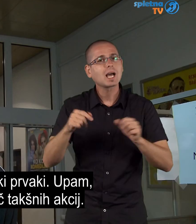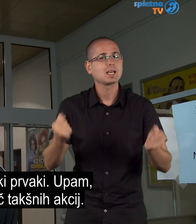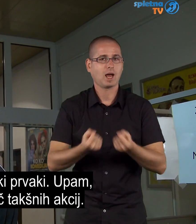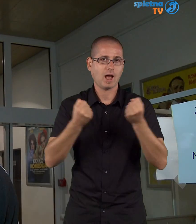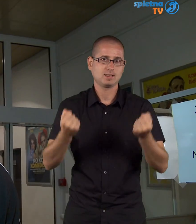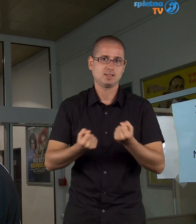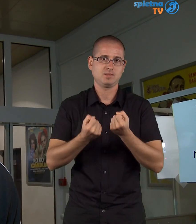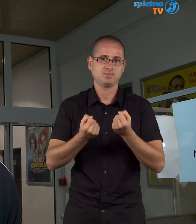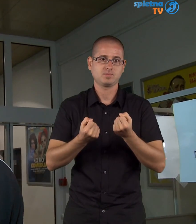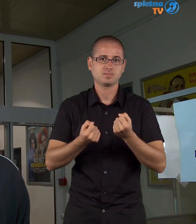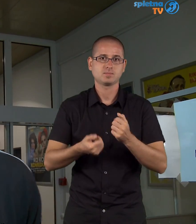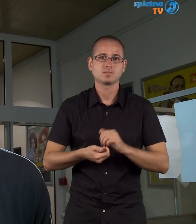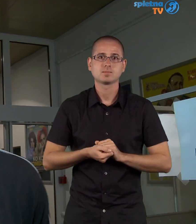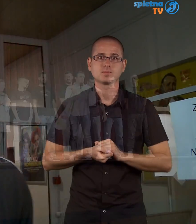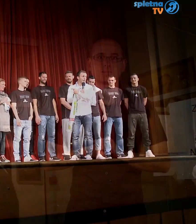takih akcij.